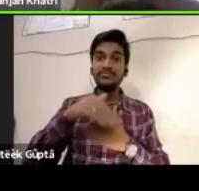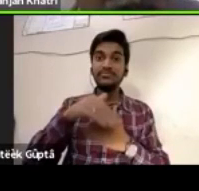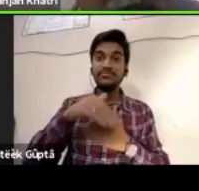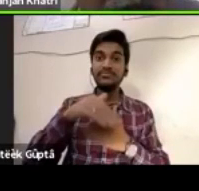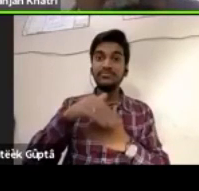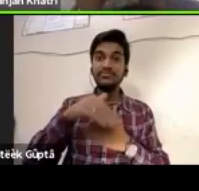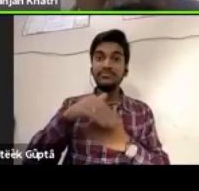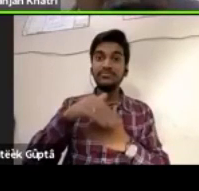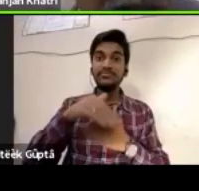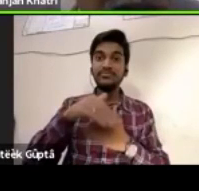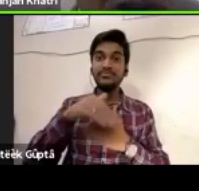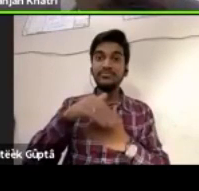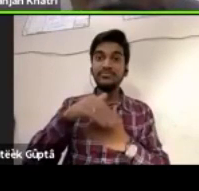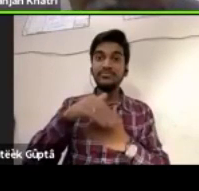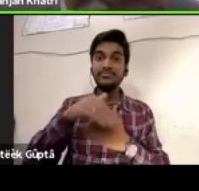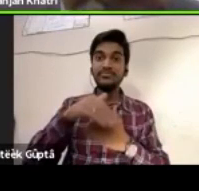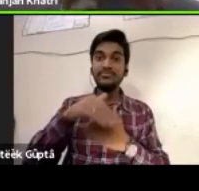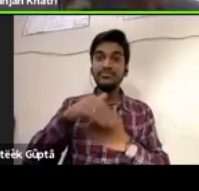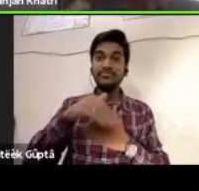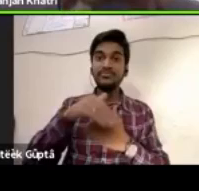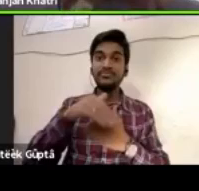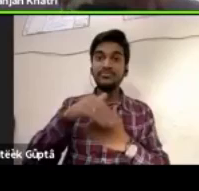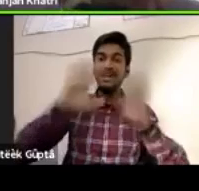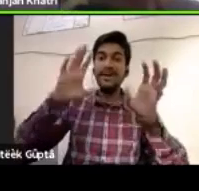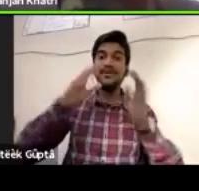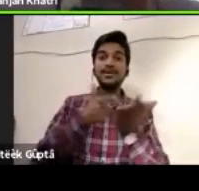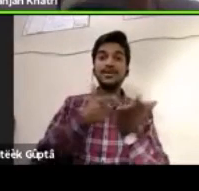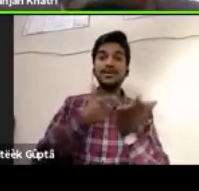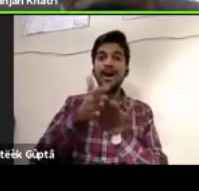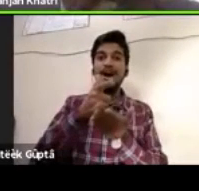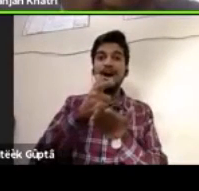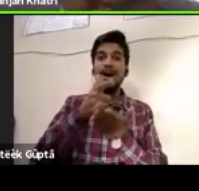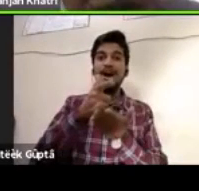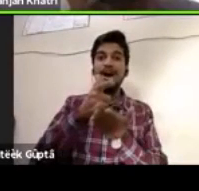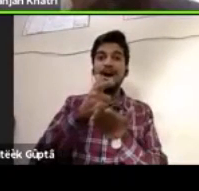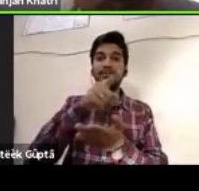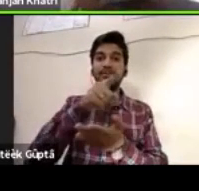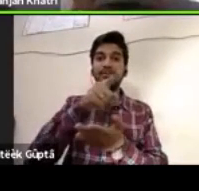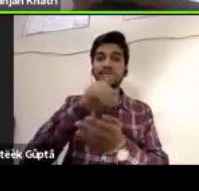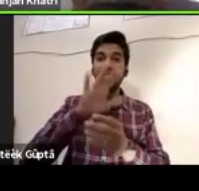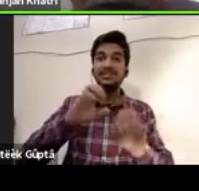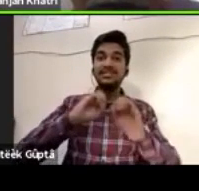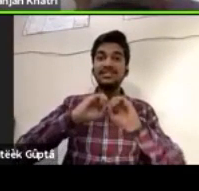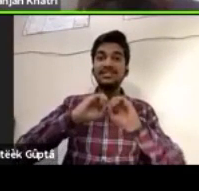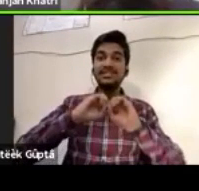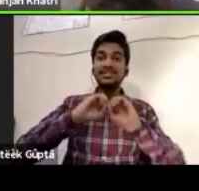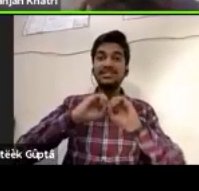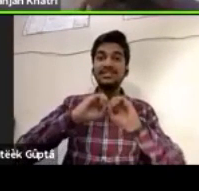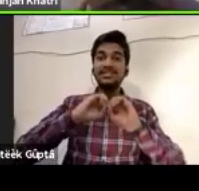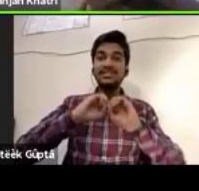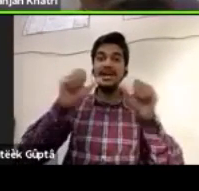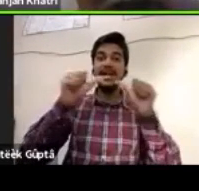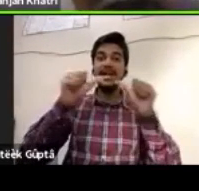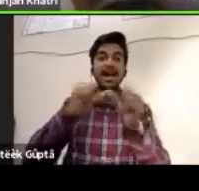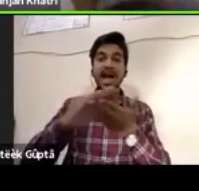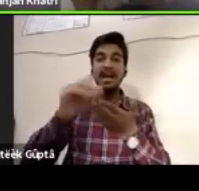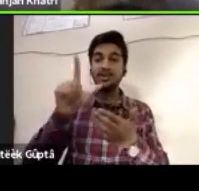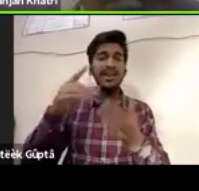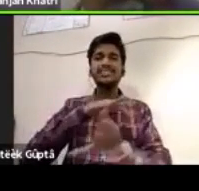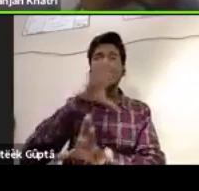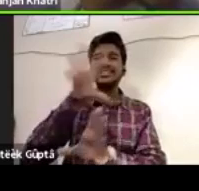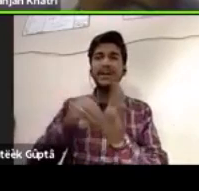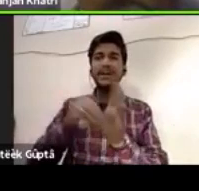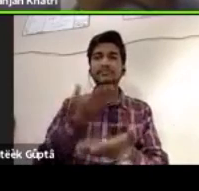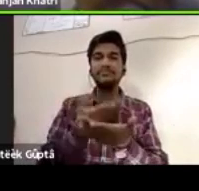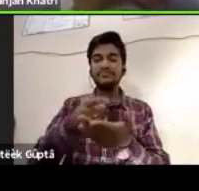चाहिए। आबा जी, धन्या जी, राहुल जी, जितने भी यहाँ पे पार्टिसिपेंट्स हैं उनके नाम में ये हो